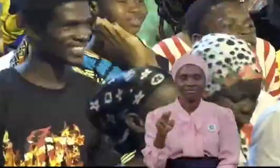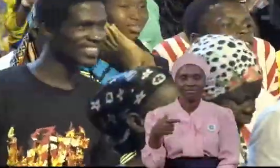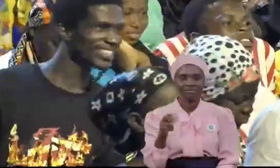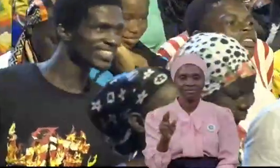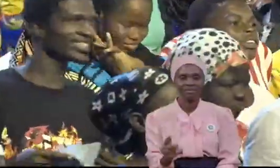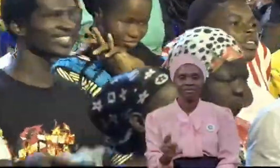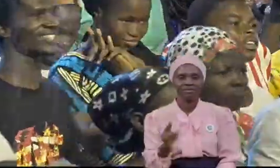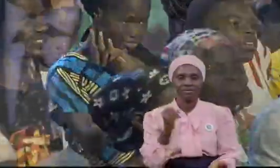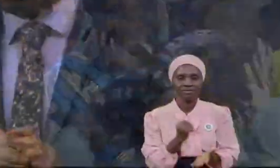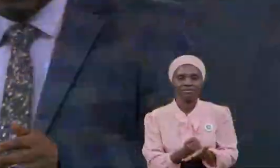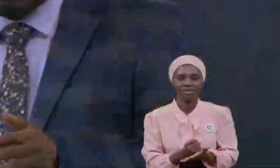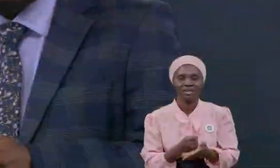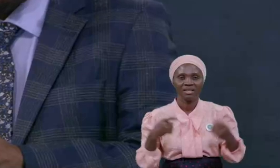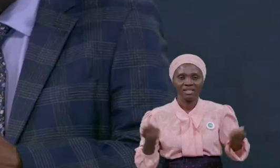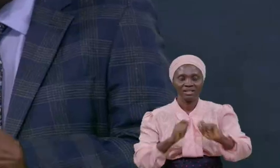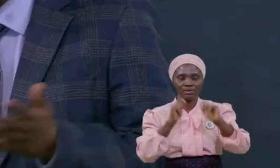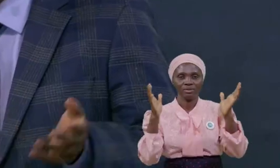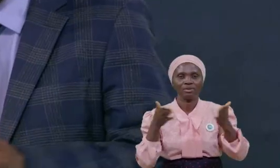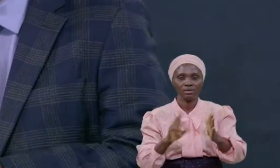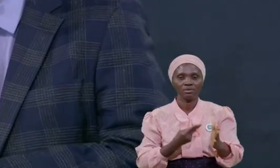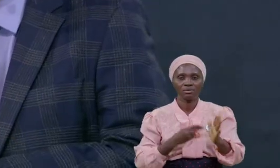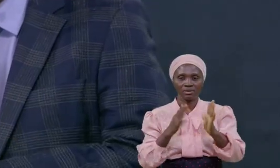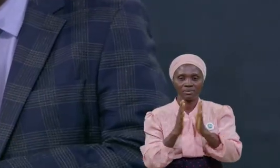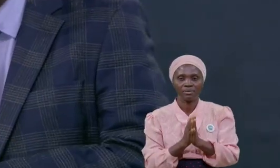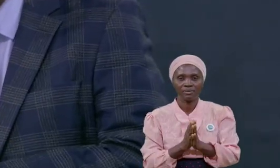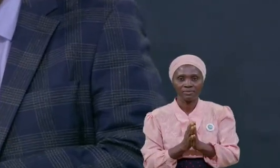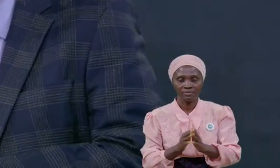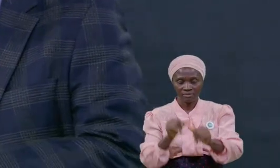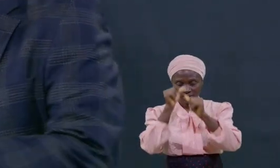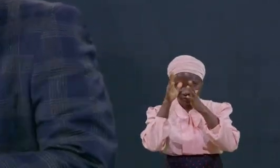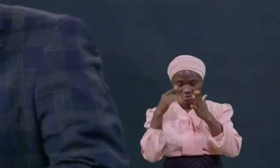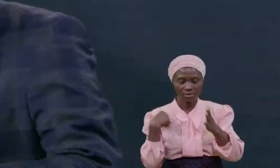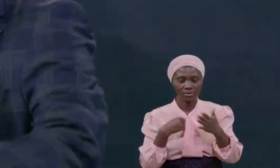Nous allons prier. Père, nous te remercions ce soir, nous bénissons ton nom.